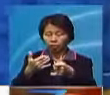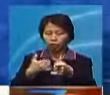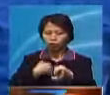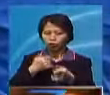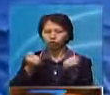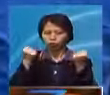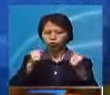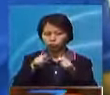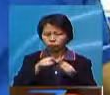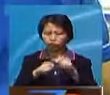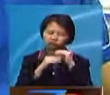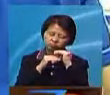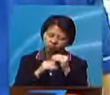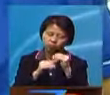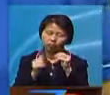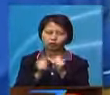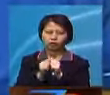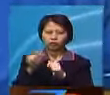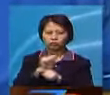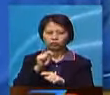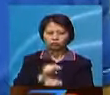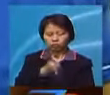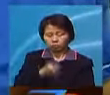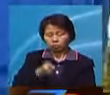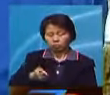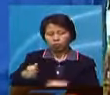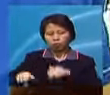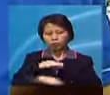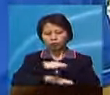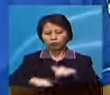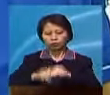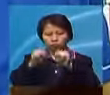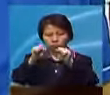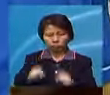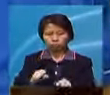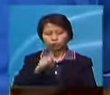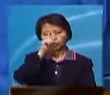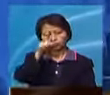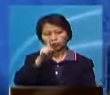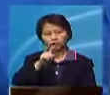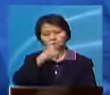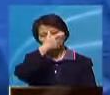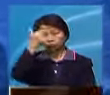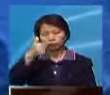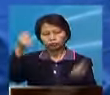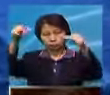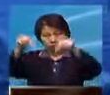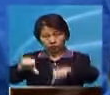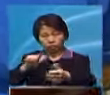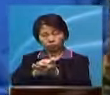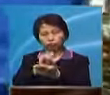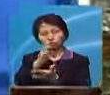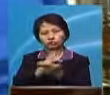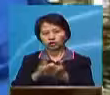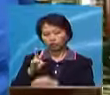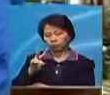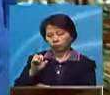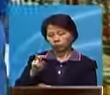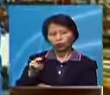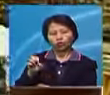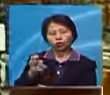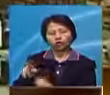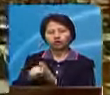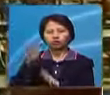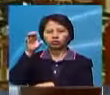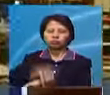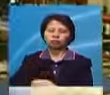daya saing yang terhad dan penggunaan aset di bawah keupayaan sebenar. Ekoran daripada kegagalan itu, beberapa vendor Proton dijangka